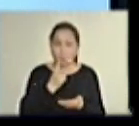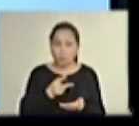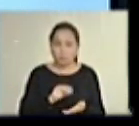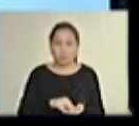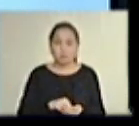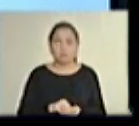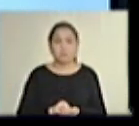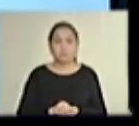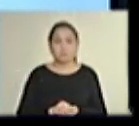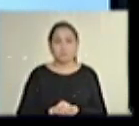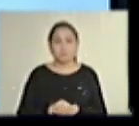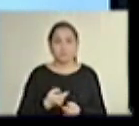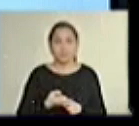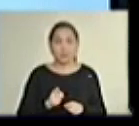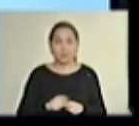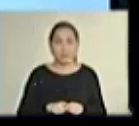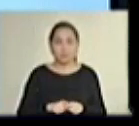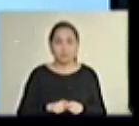chiqamiz. Demak,